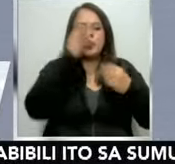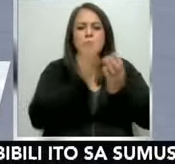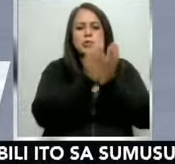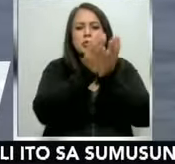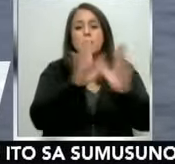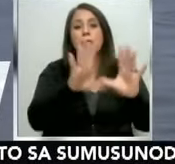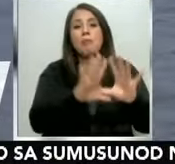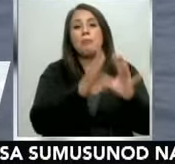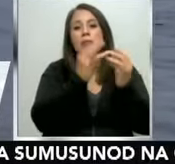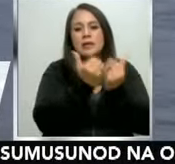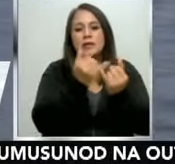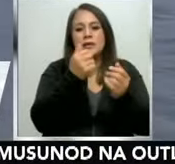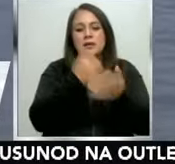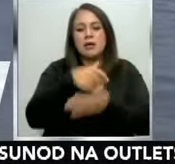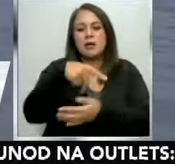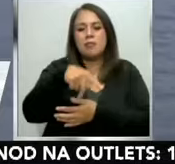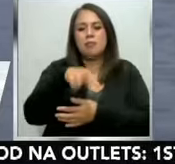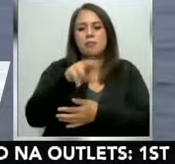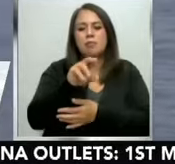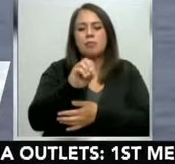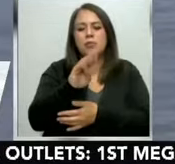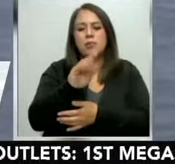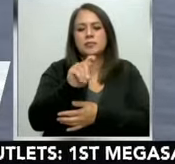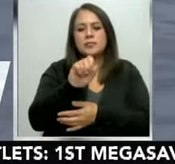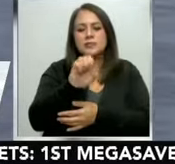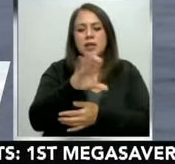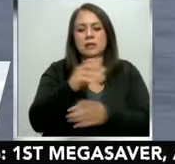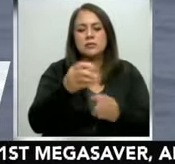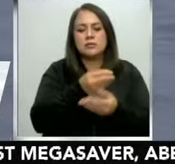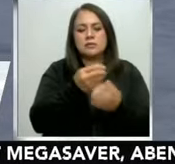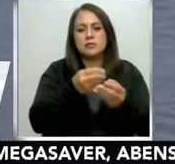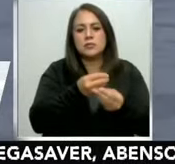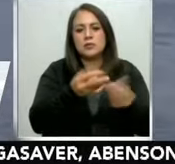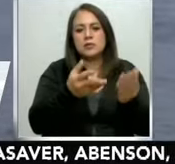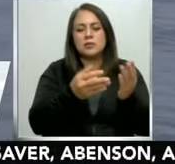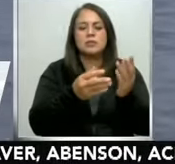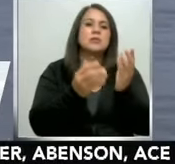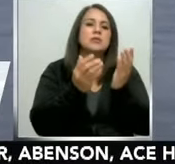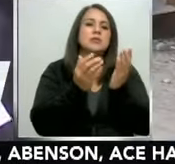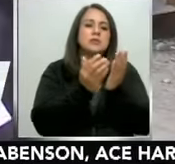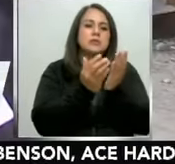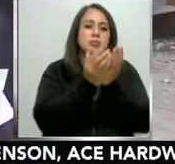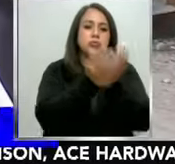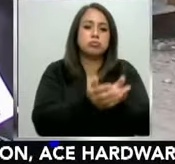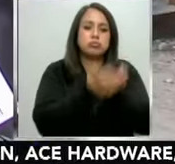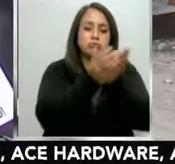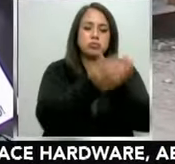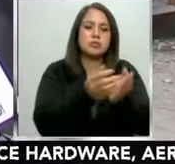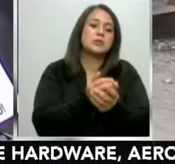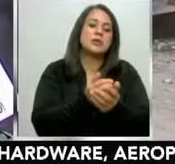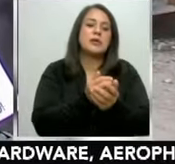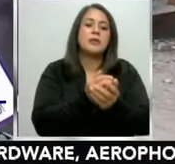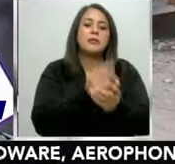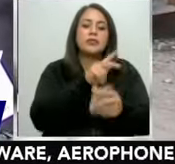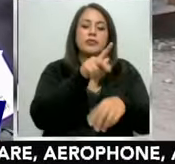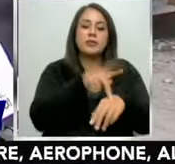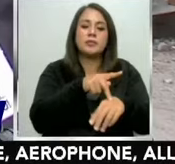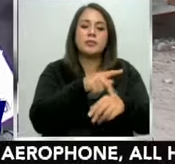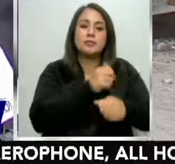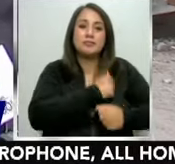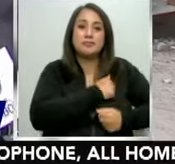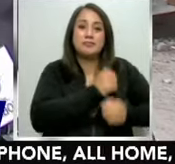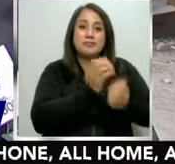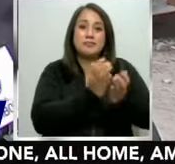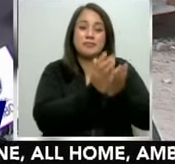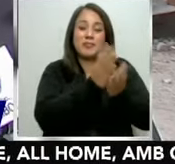ng PropMec na nakakapag-supply na ng fast craft sa Philippine Marines at Philippine National Police. It's sad that a lot of our